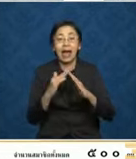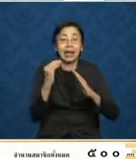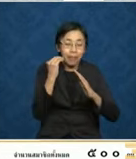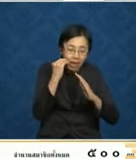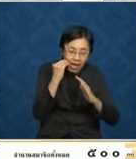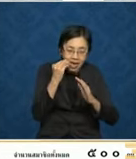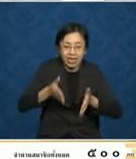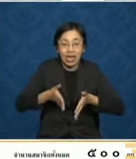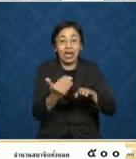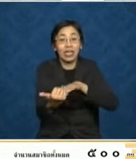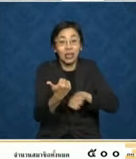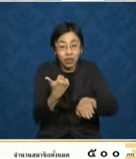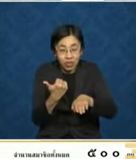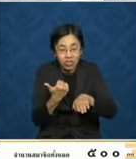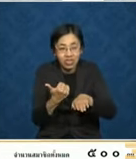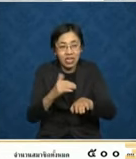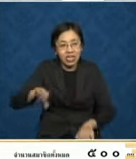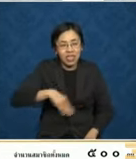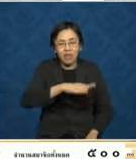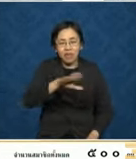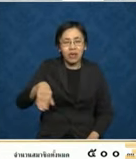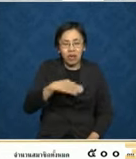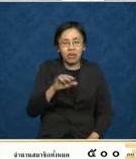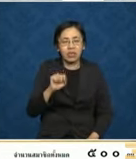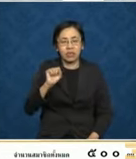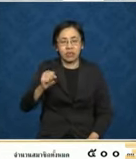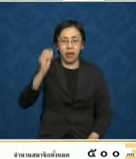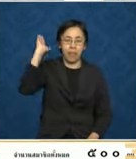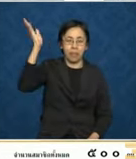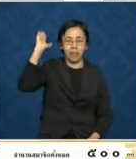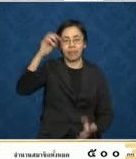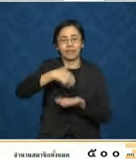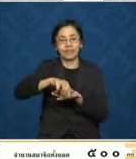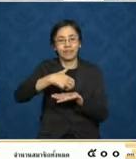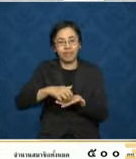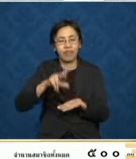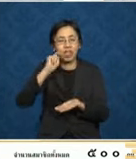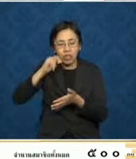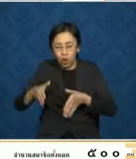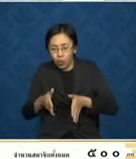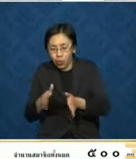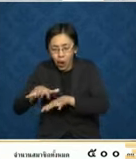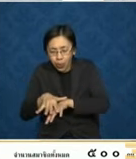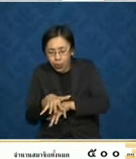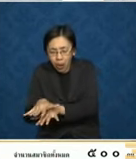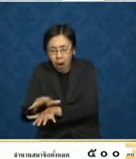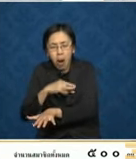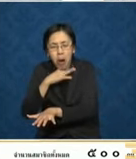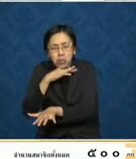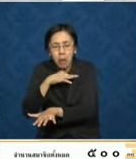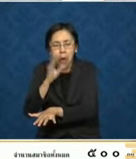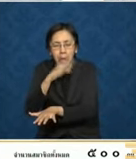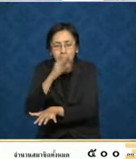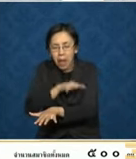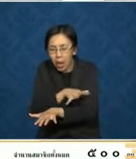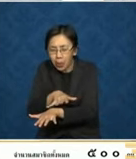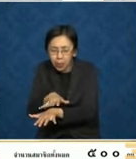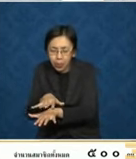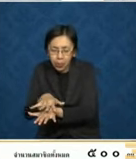นนเหมือนที่ท่านสมาชิกหลายๆท่านได้พูดไปนะคะลงแม่น้ำลำคลองจนเป็นขยะใน